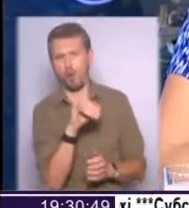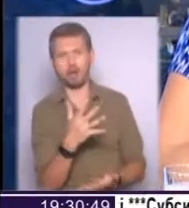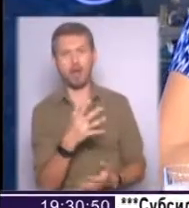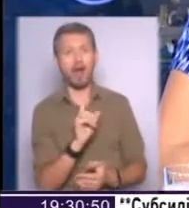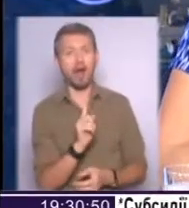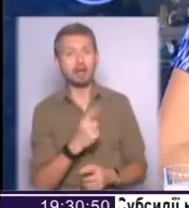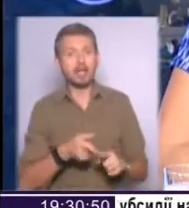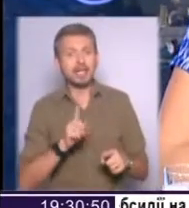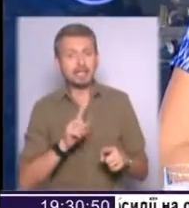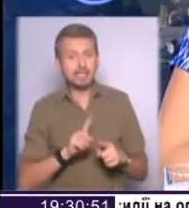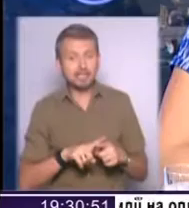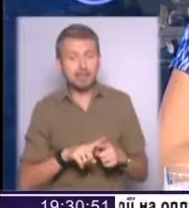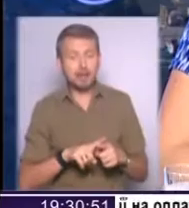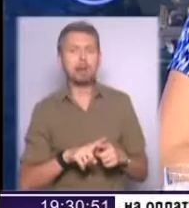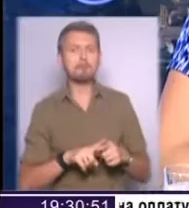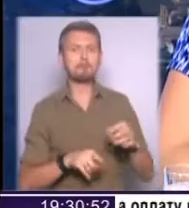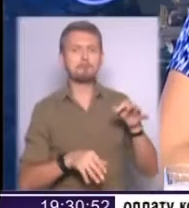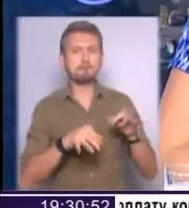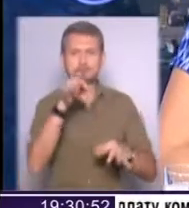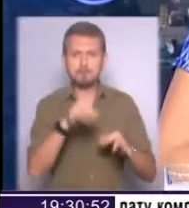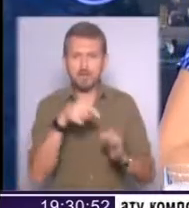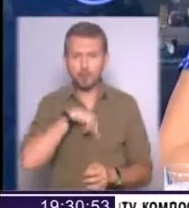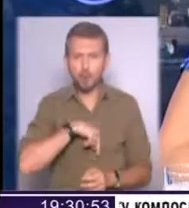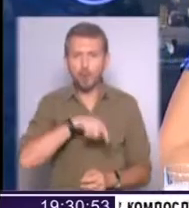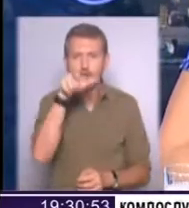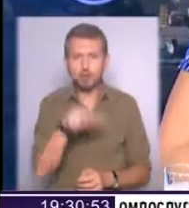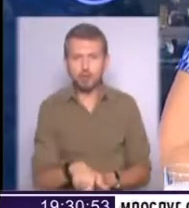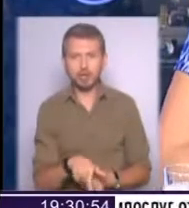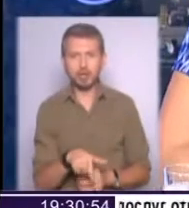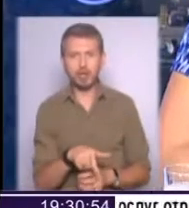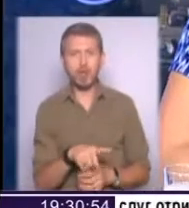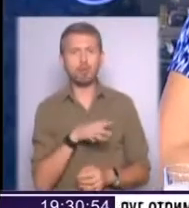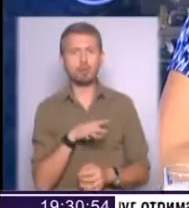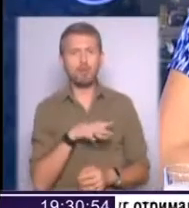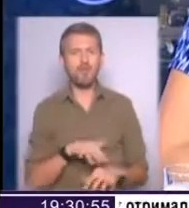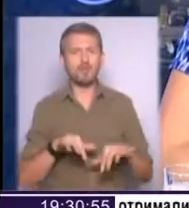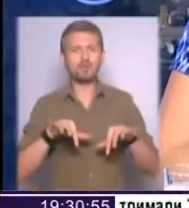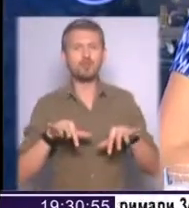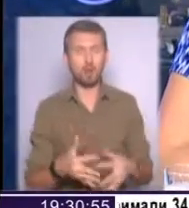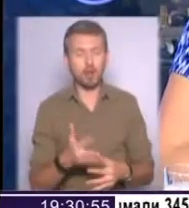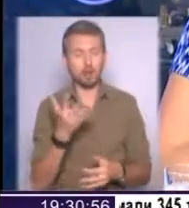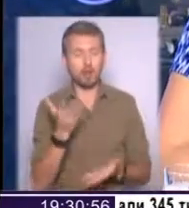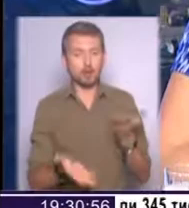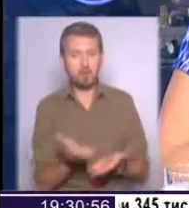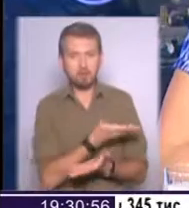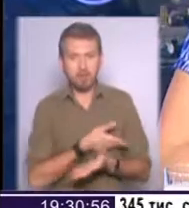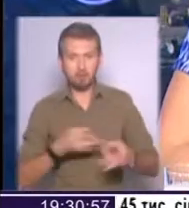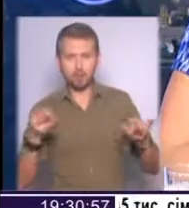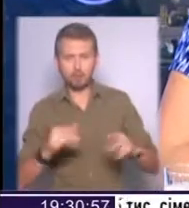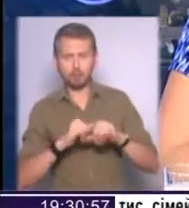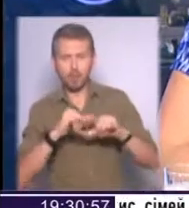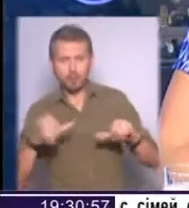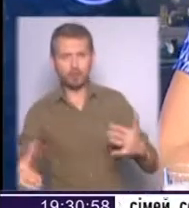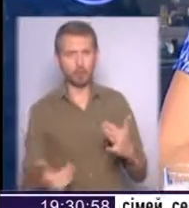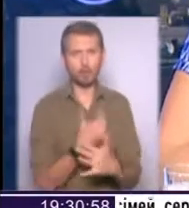є природа людини, людина – це втома матеріалу. Так? Якщо ми потребуємо розвитку, ми потребуємо інновацій,